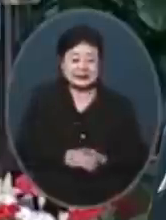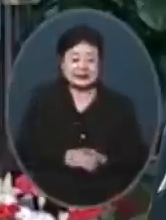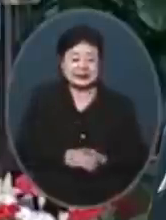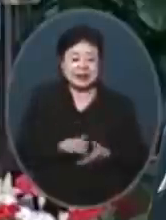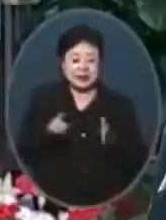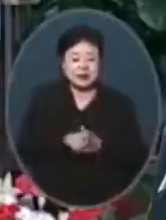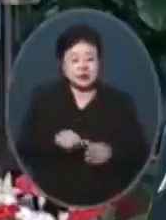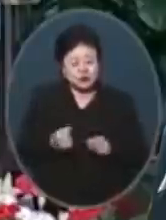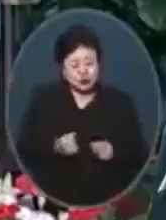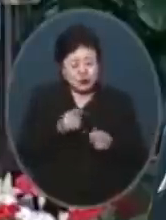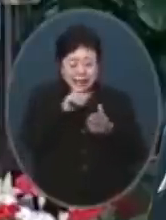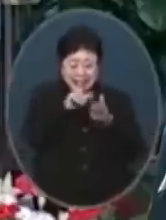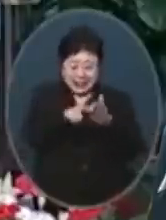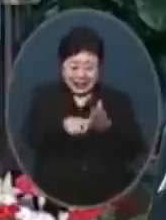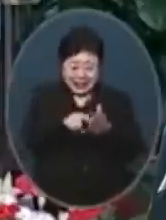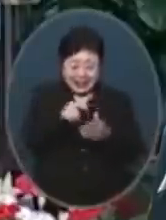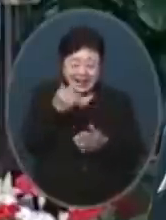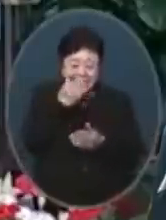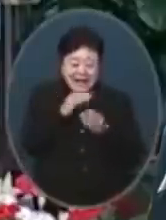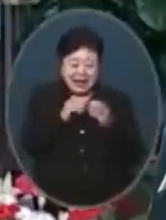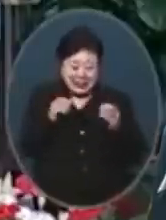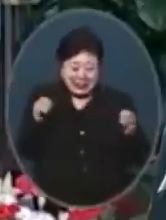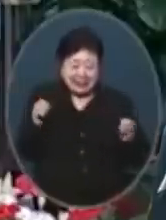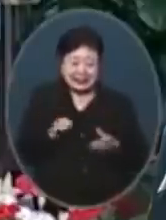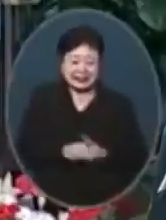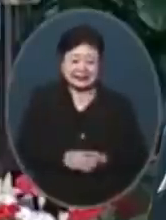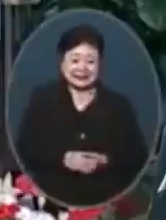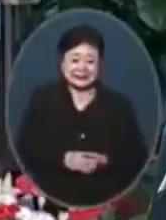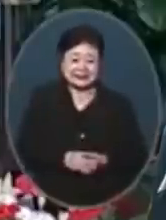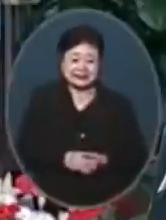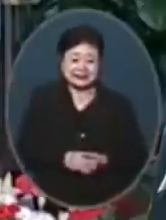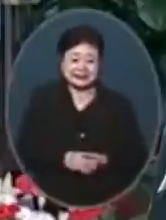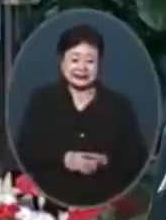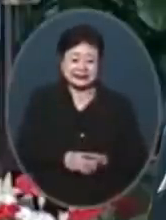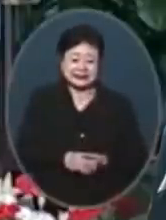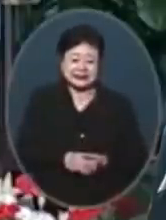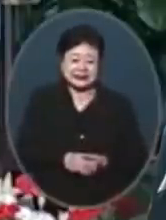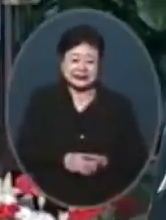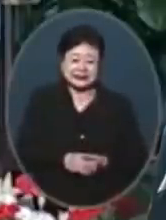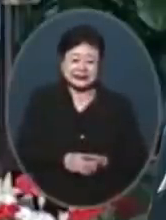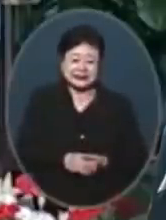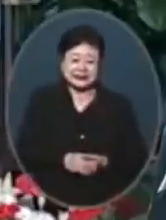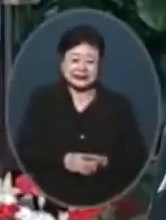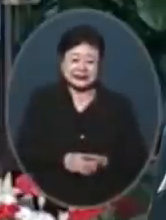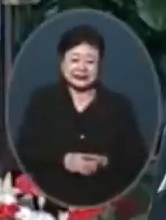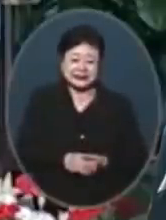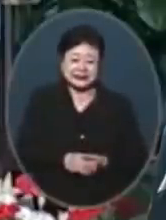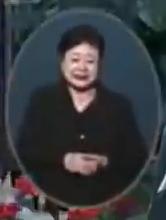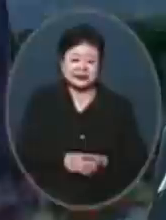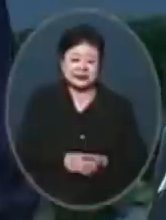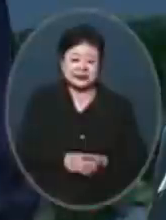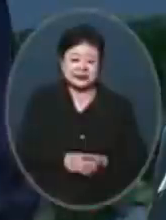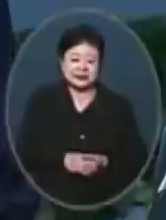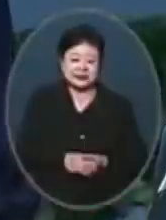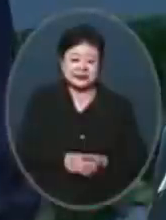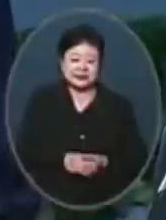믿고 순종할 때 가난이란 말이 없었습니다.